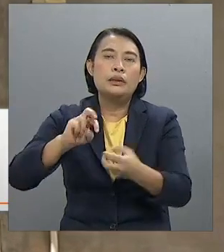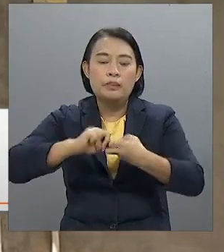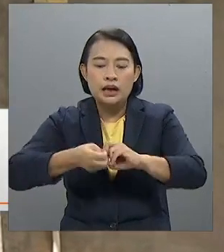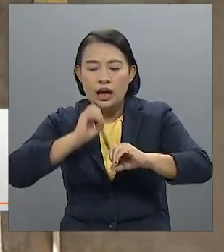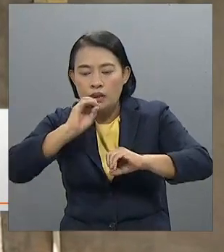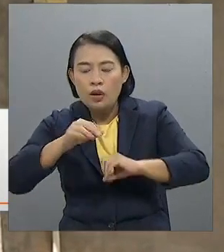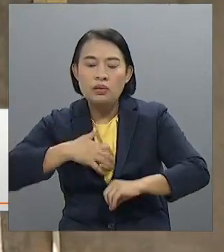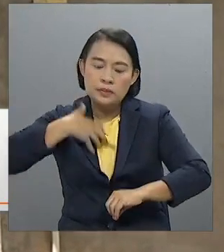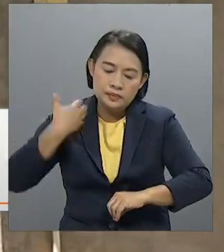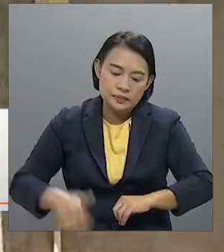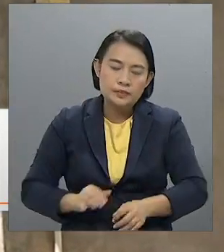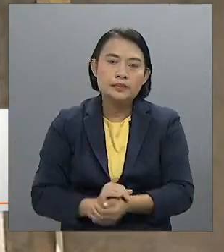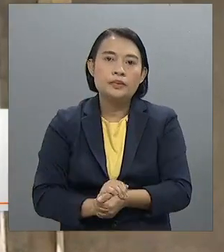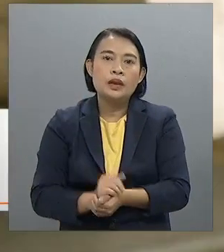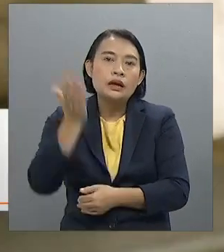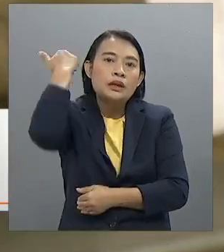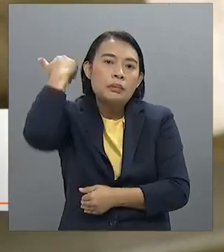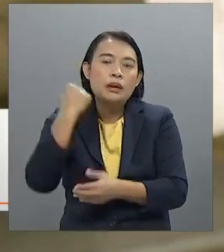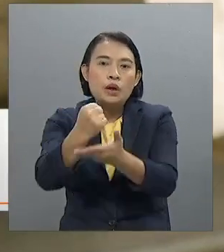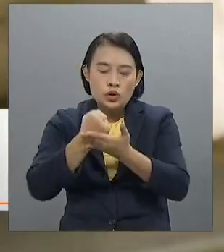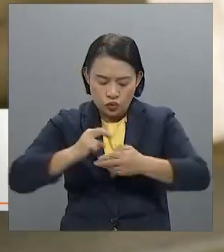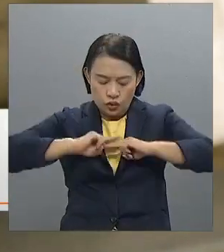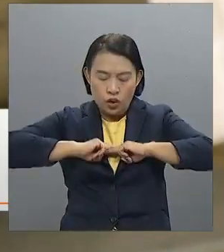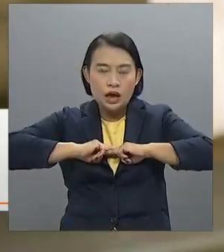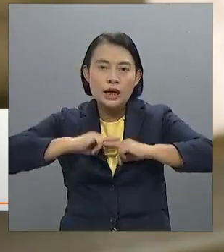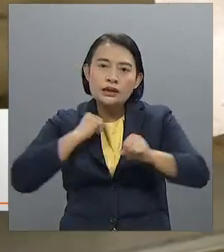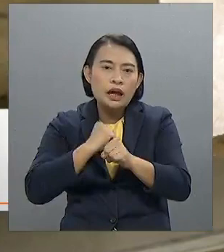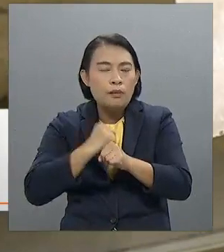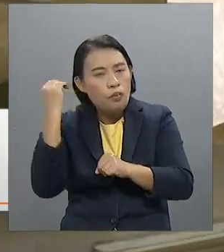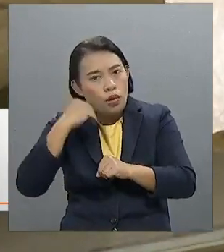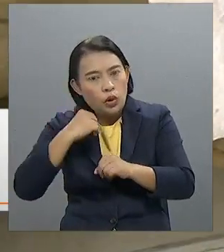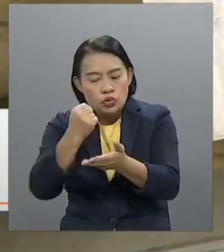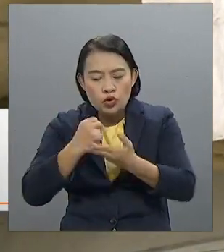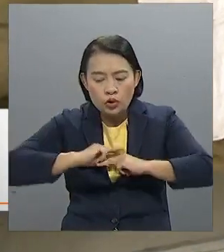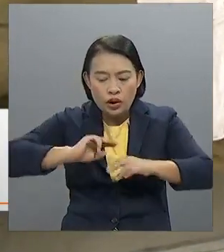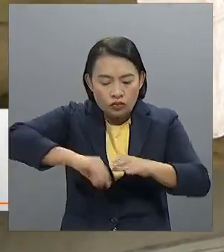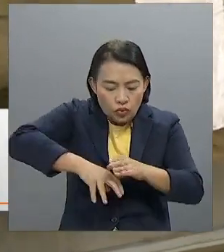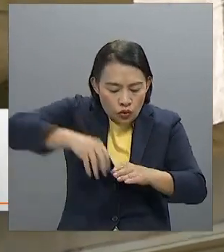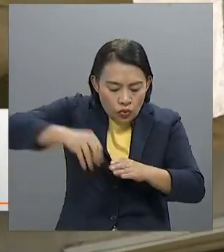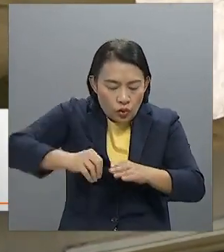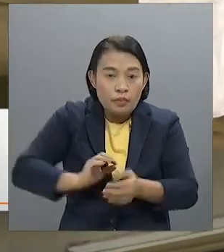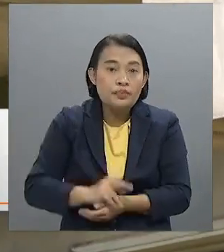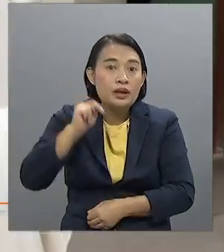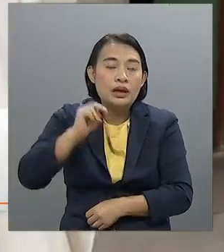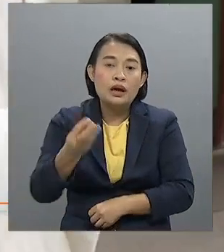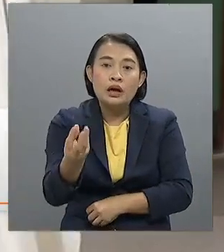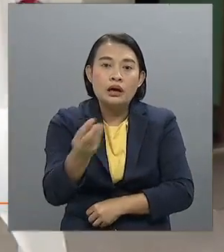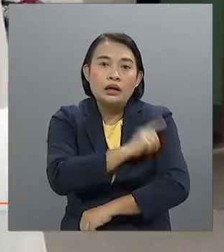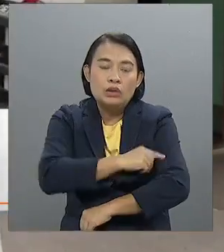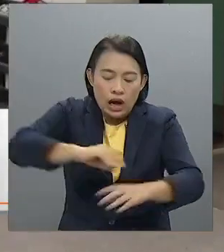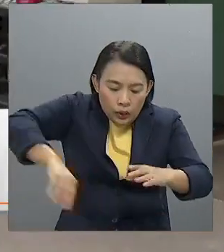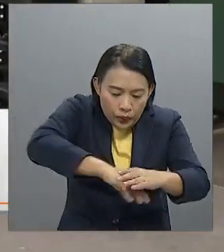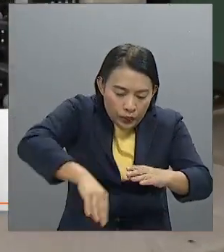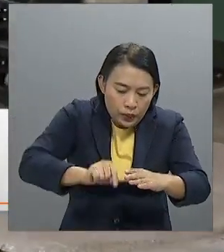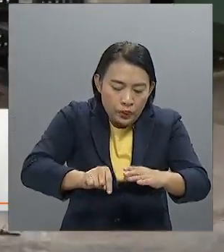ที่ผ่านมาพยายามช่วยเหลือตัวเองมาโดยตลอดทั้งขุดเจาะบ่อบาดาลแกว่งสารส้มในบ่อก็แล้วเพื่อให้ได้น้ำสะอาดมา